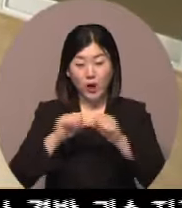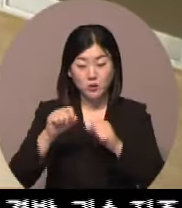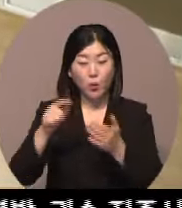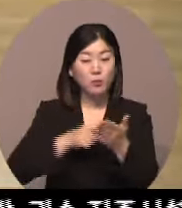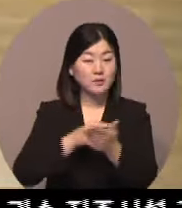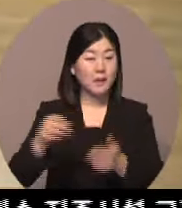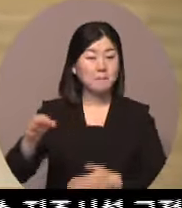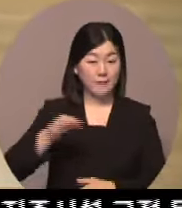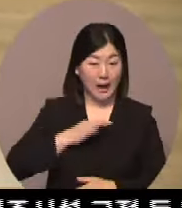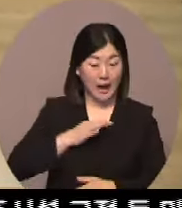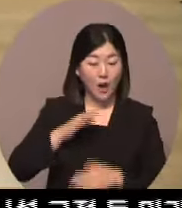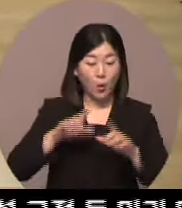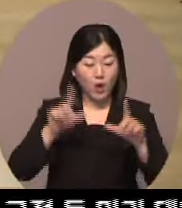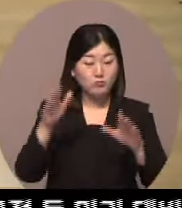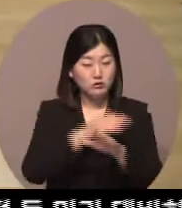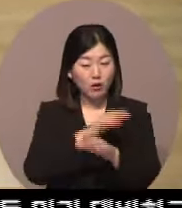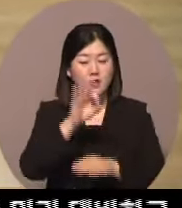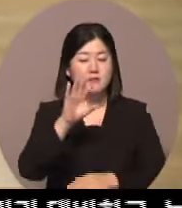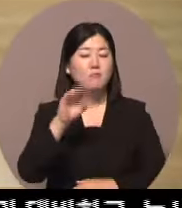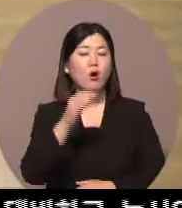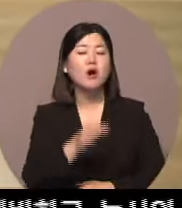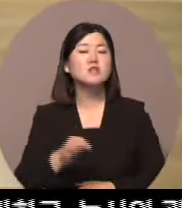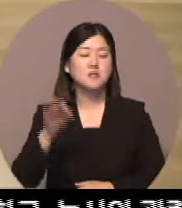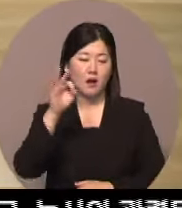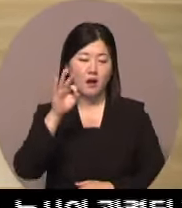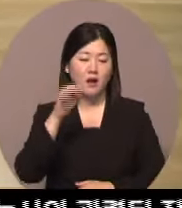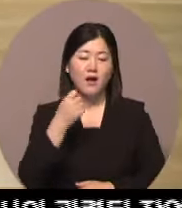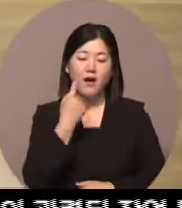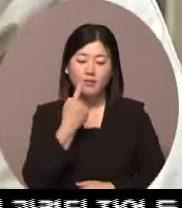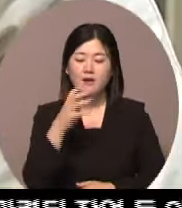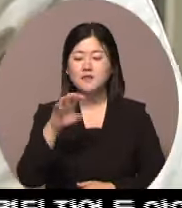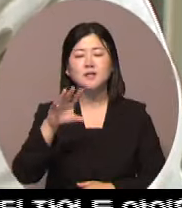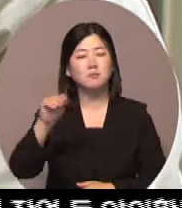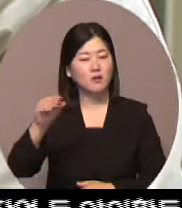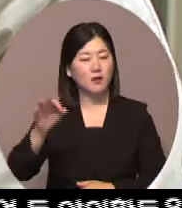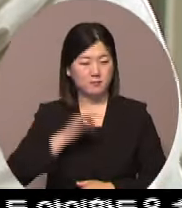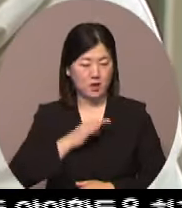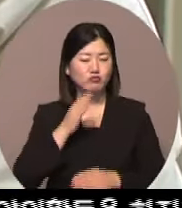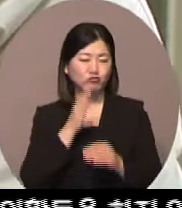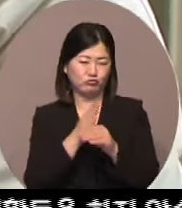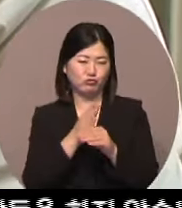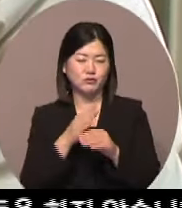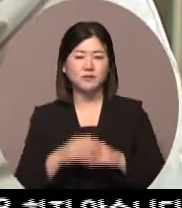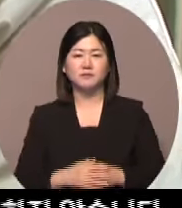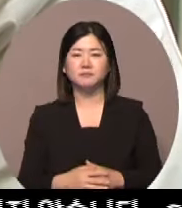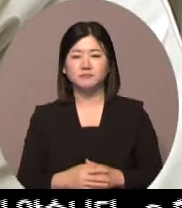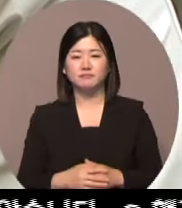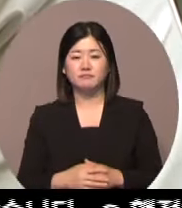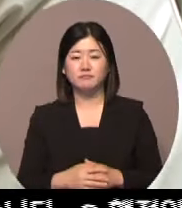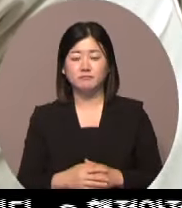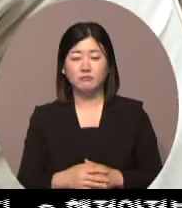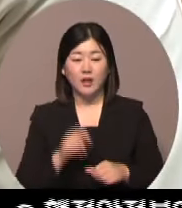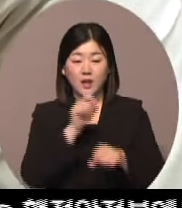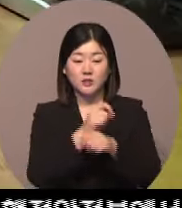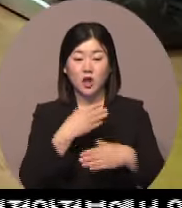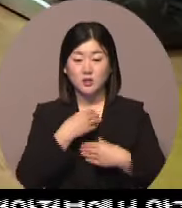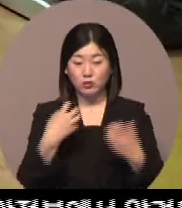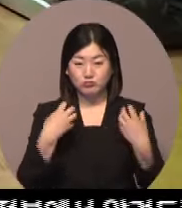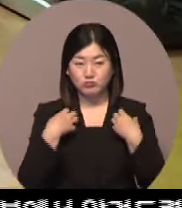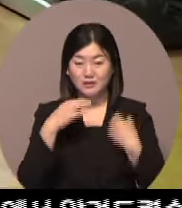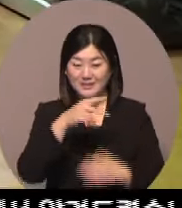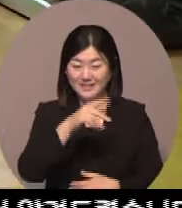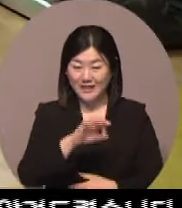보상금을 받는데 올해부터는 10만 원이 늘어난 월 40만 원의 수당을 받고 있습니다 행정안전부가 지난해